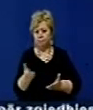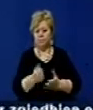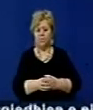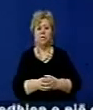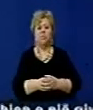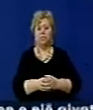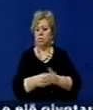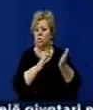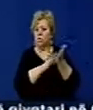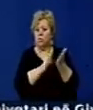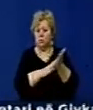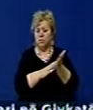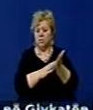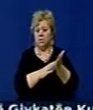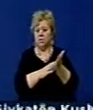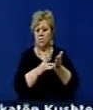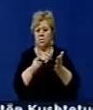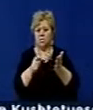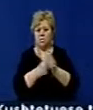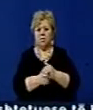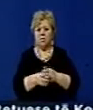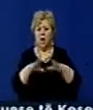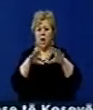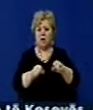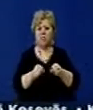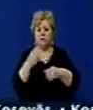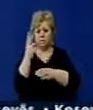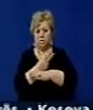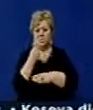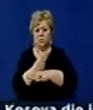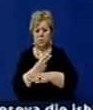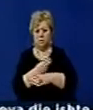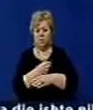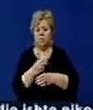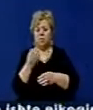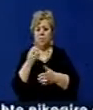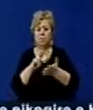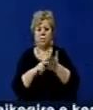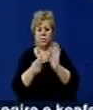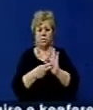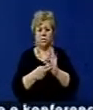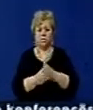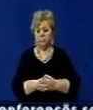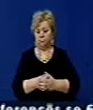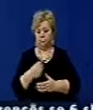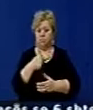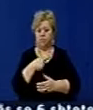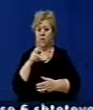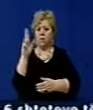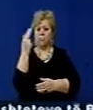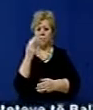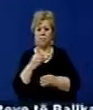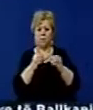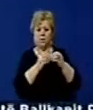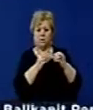është shembulli më tipik i kapjes së shtetit nga ana e politikës. Unë e ftoj zotin